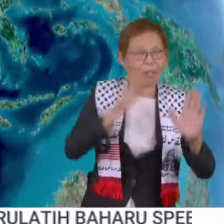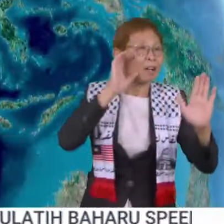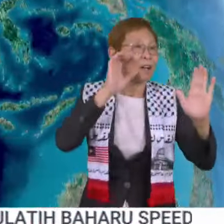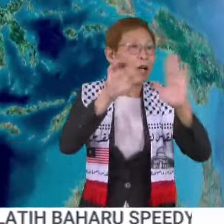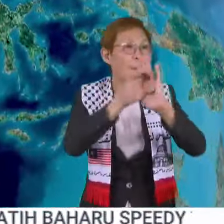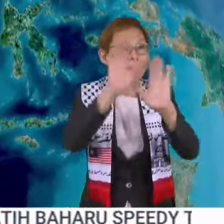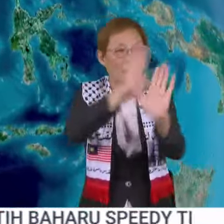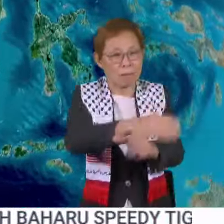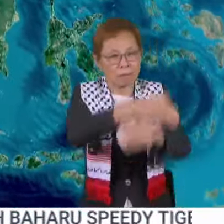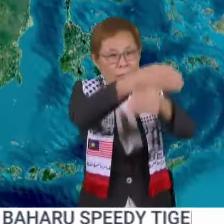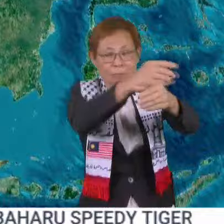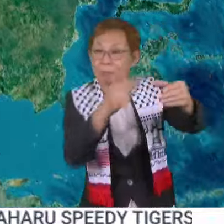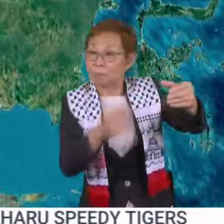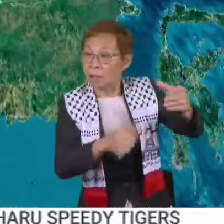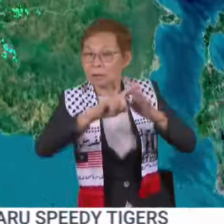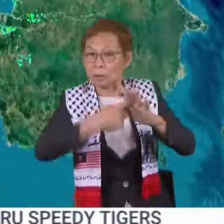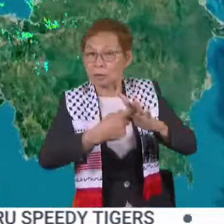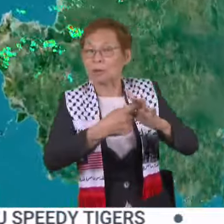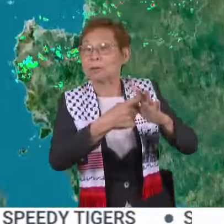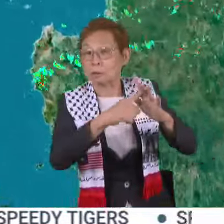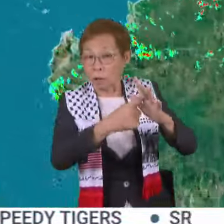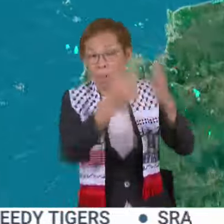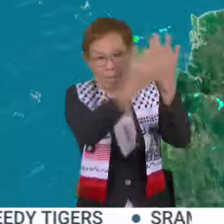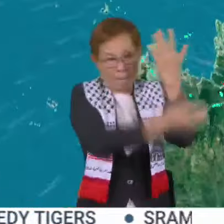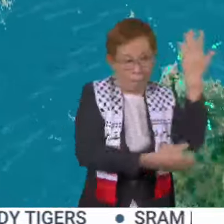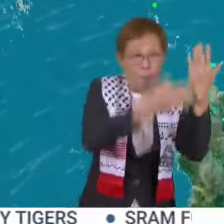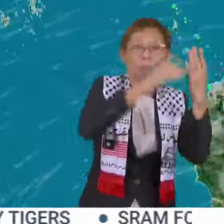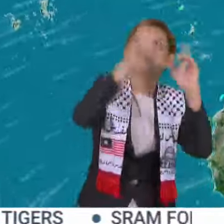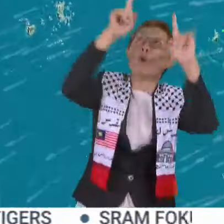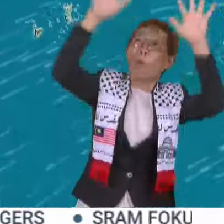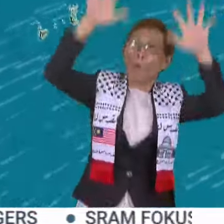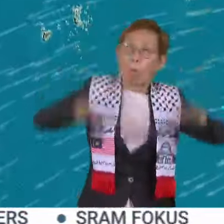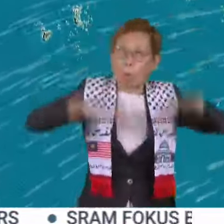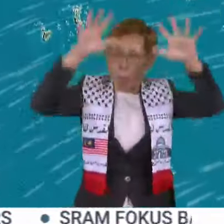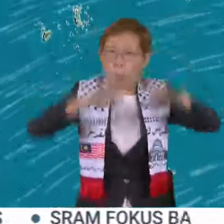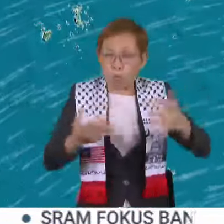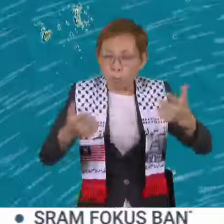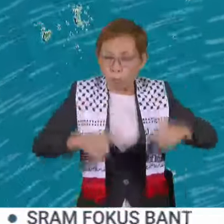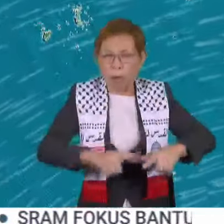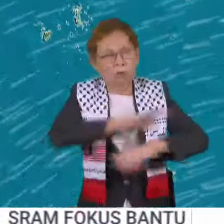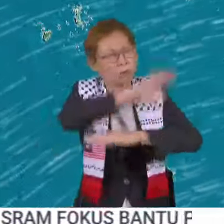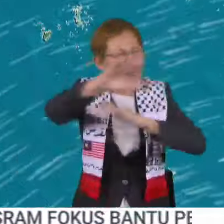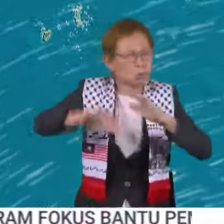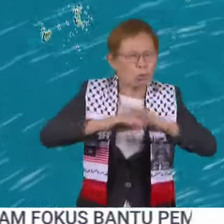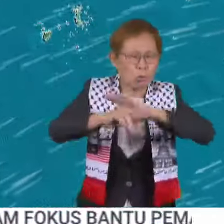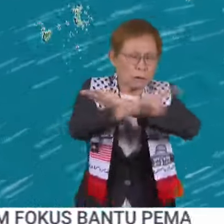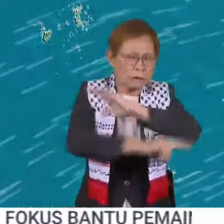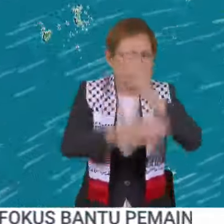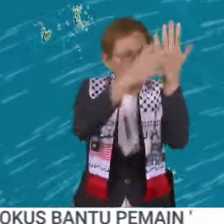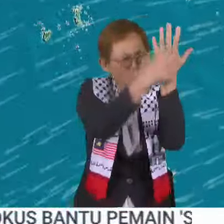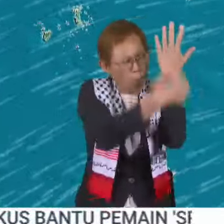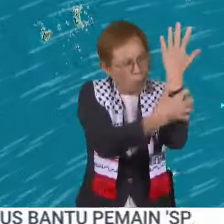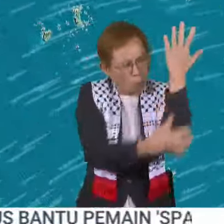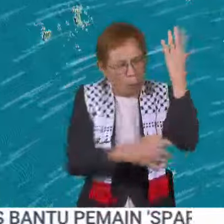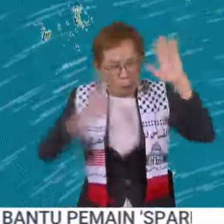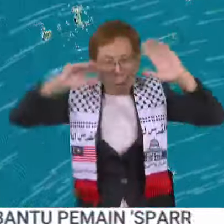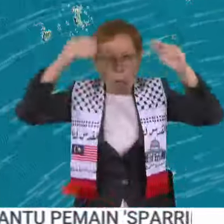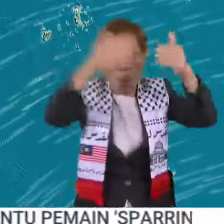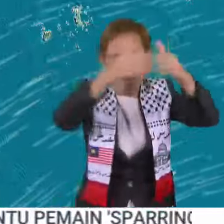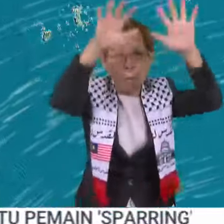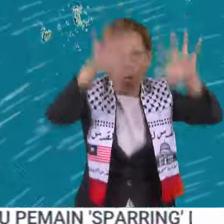Radar semasa dimulakan dengan keadaan di Semenanjung keadaan cuaca hujan diperatikan sedang berlaku di kesemua negeri dengan penumpuan keadaan